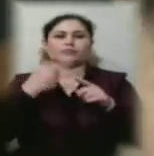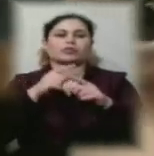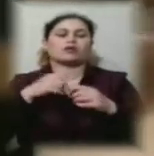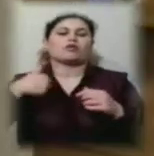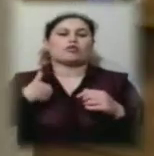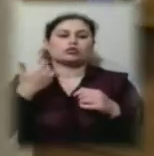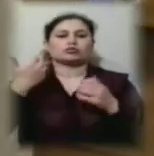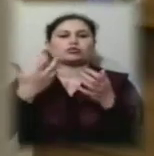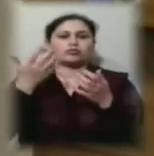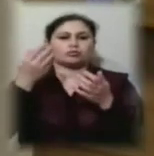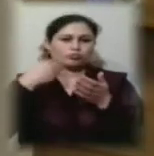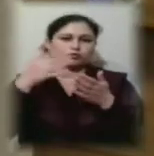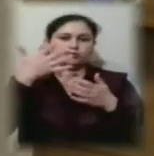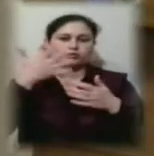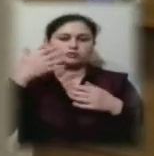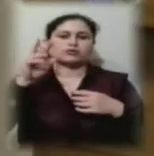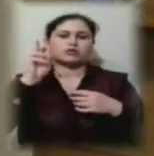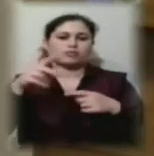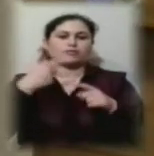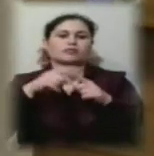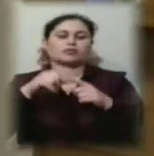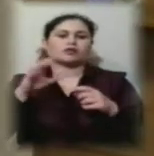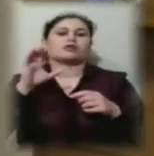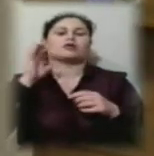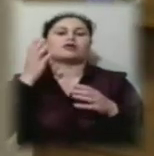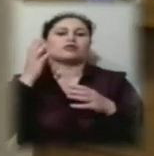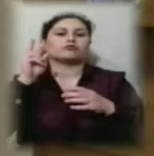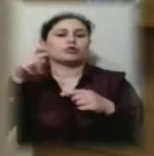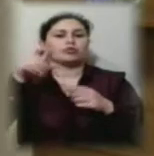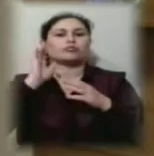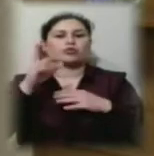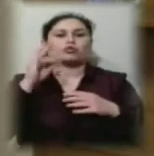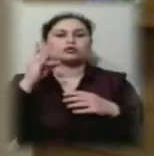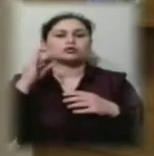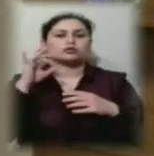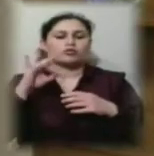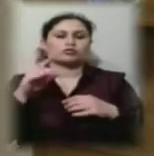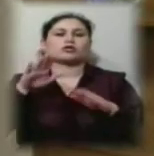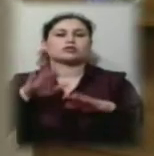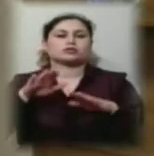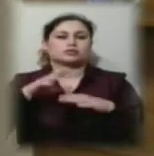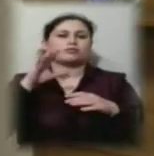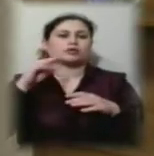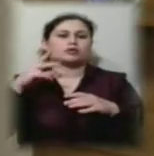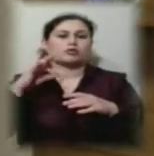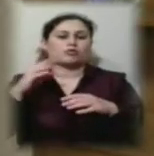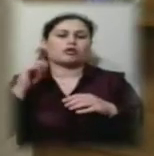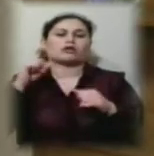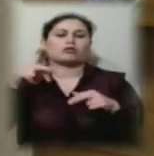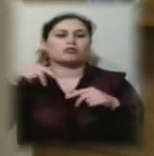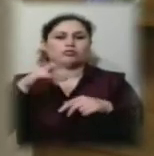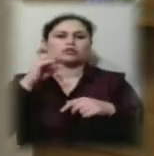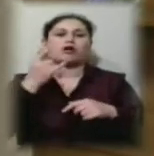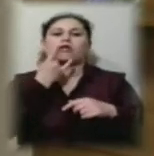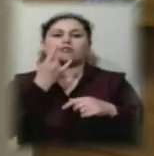тролейбусів. Це тролейбуси з системи кондиціонування, з низькою підлогою і з ходом на акумуляторах. Сума